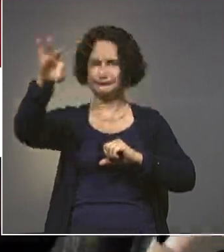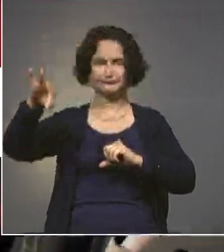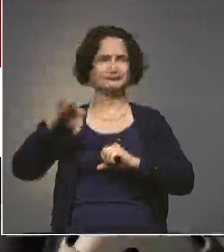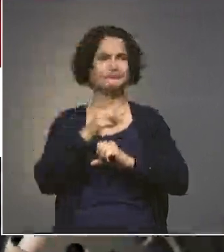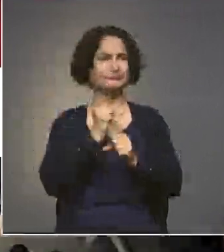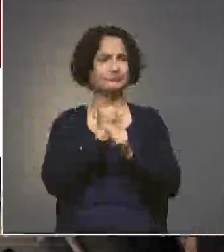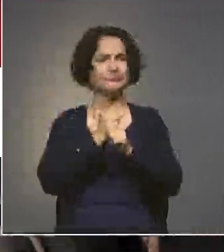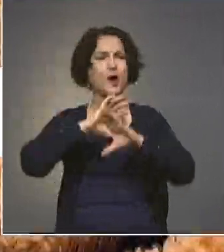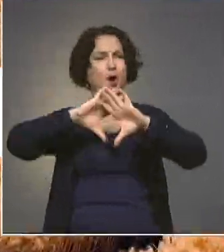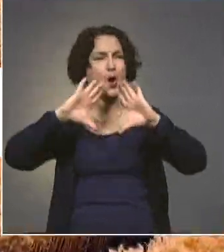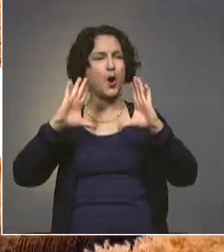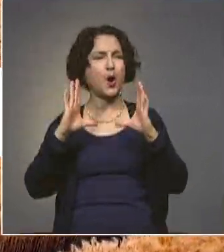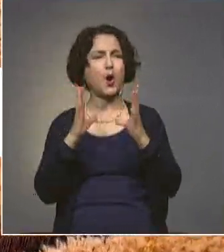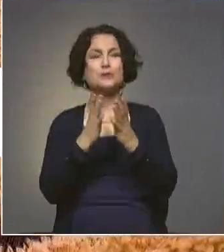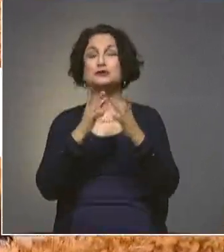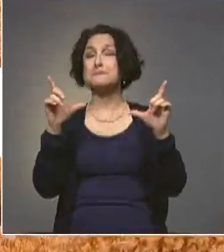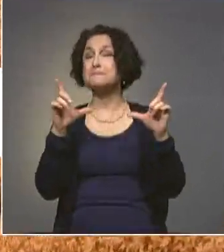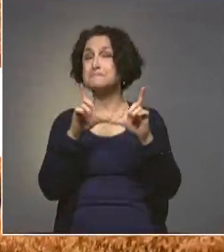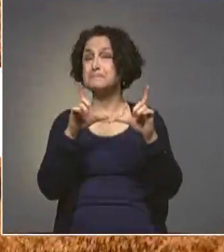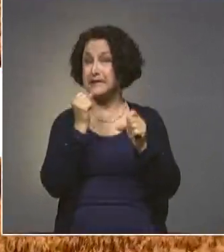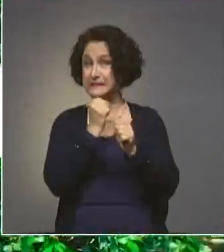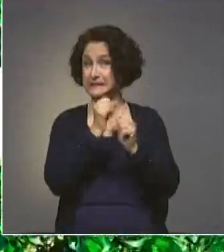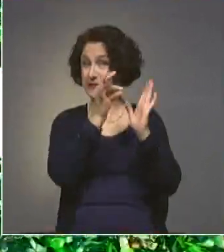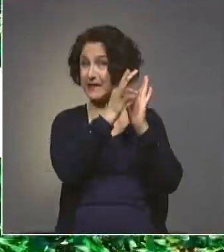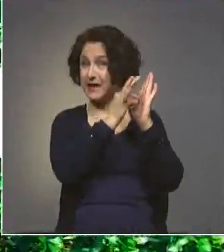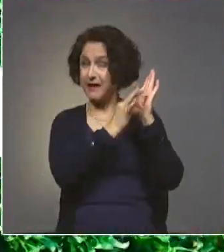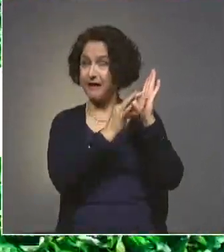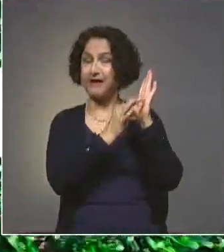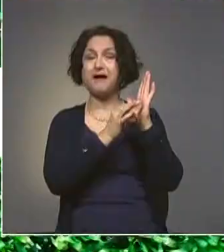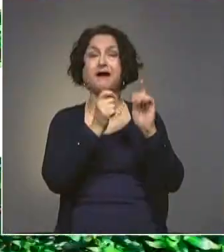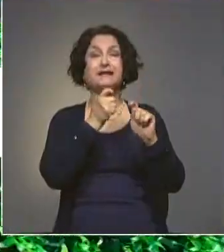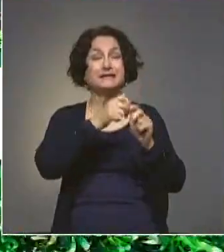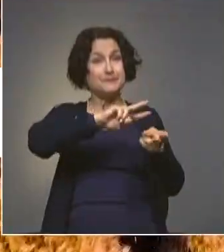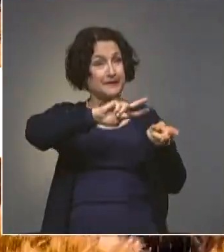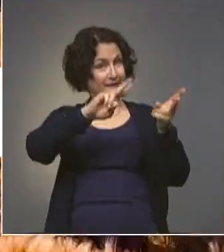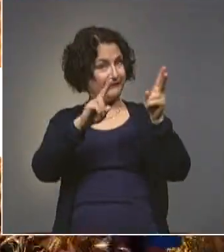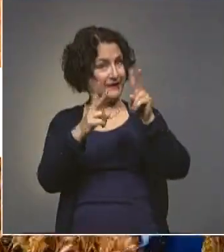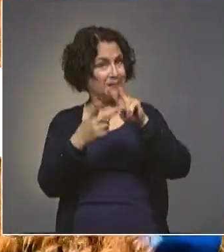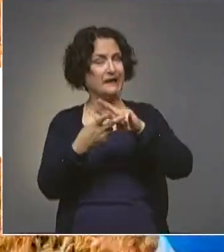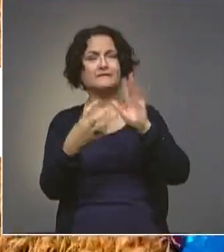предвижда този университет, Европейски алианс, да се превърне в знакова